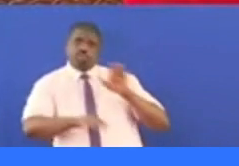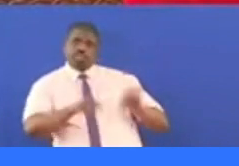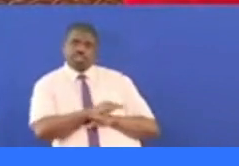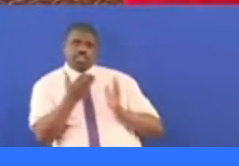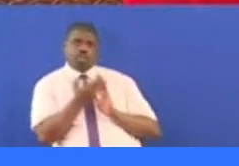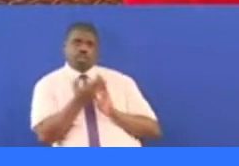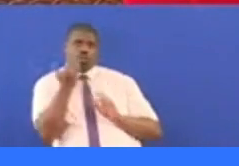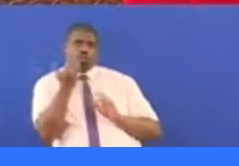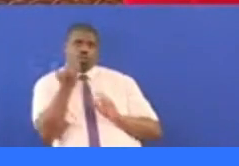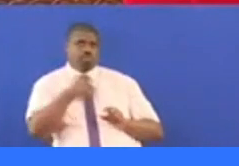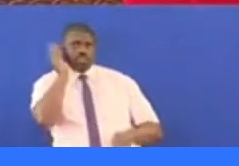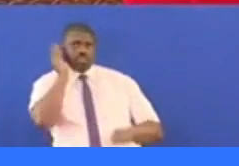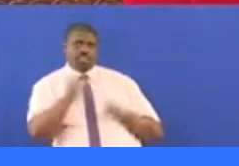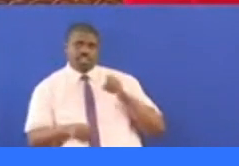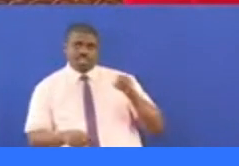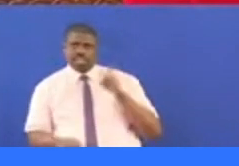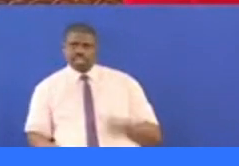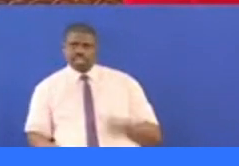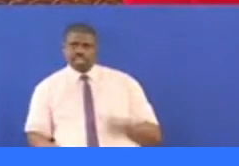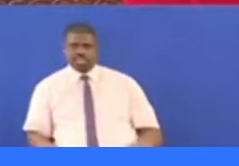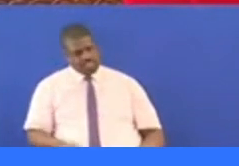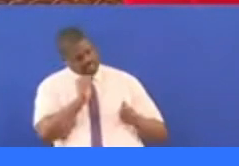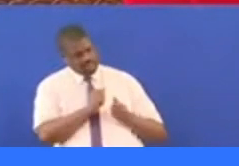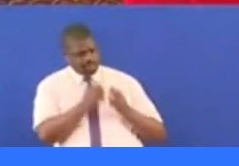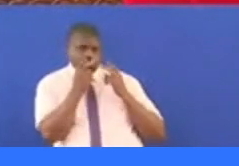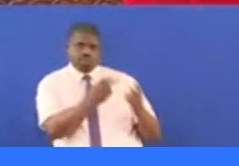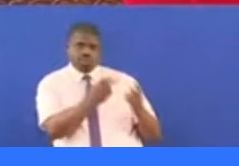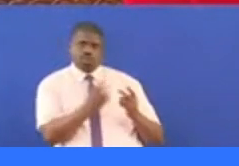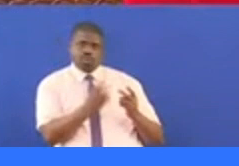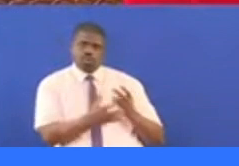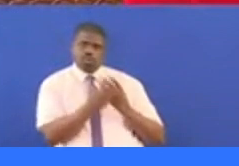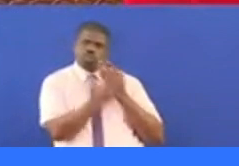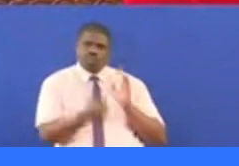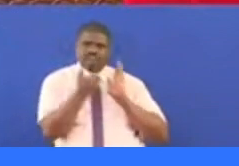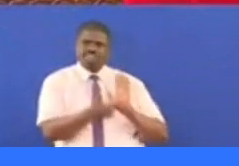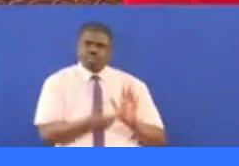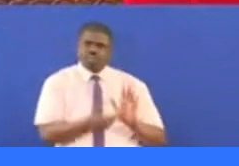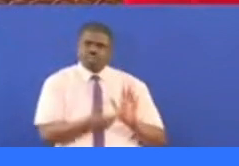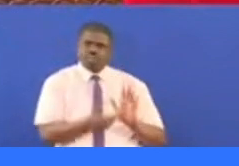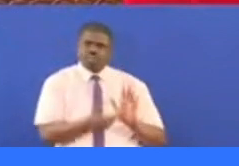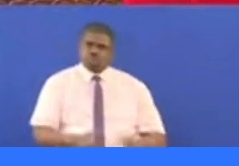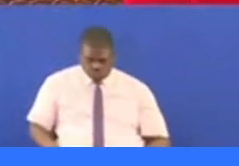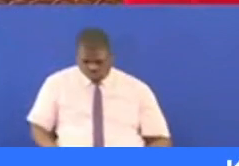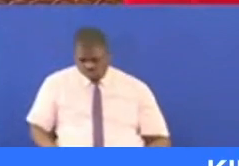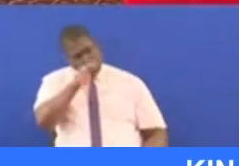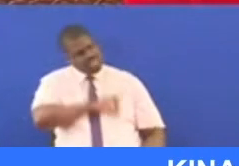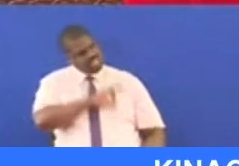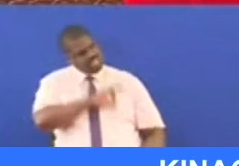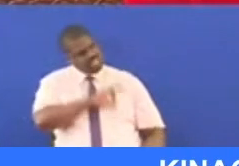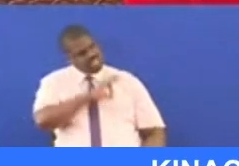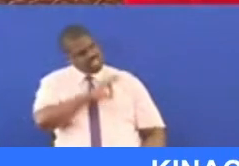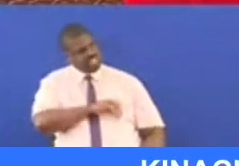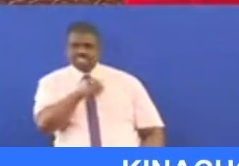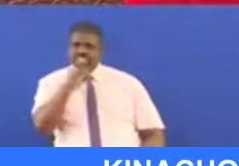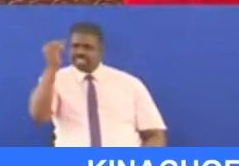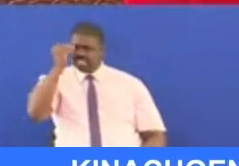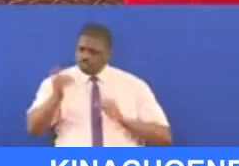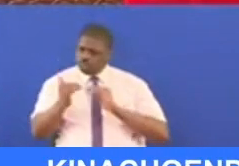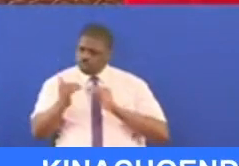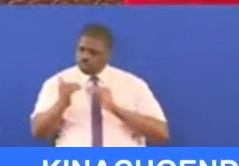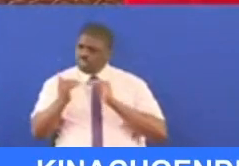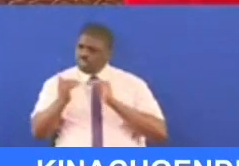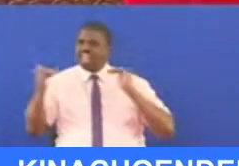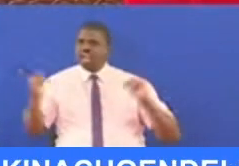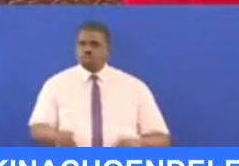serikali ione hili jambo ambalo la kuigwa na la mfano. Ajira hizi zingatie uwiano ili